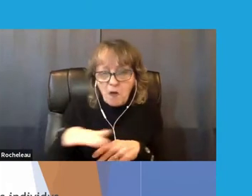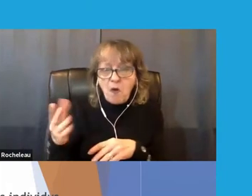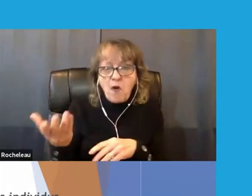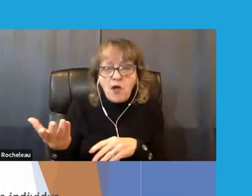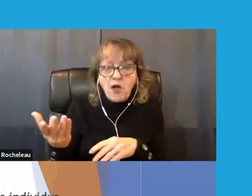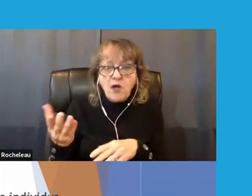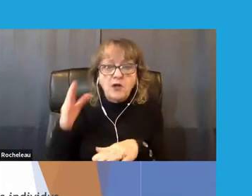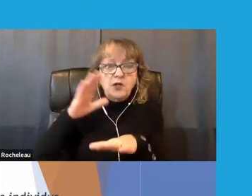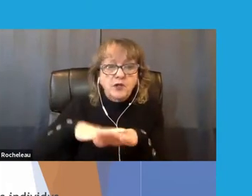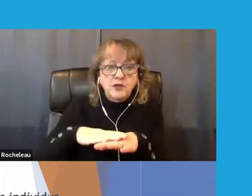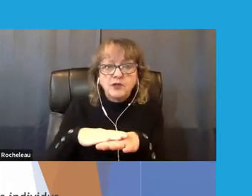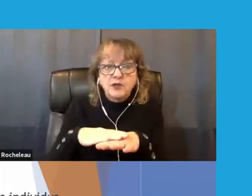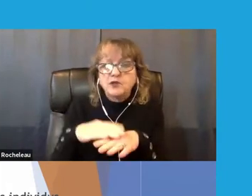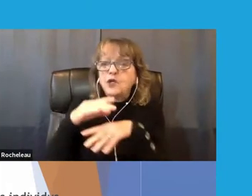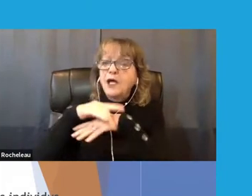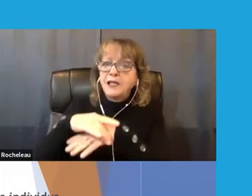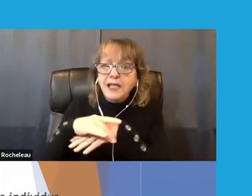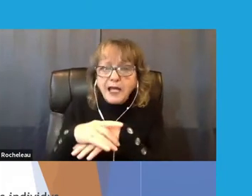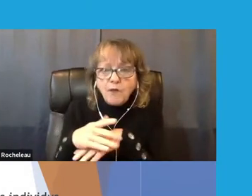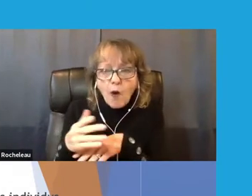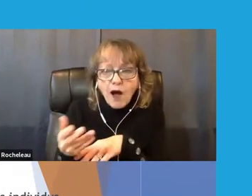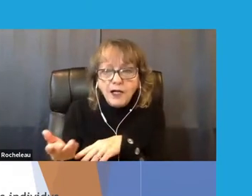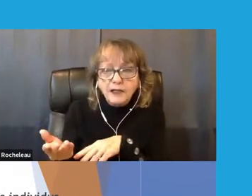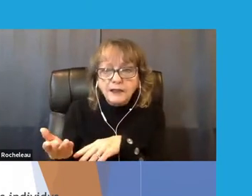portant sur les trajectoires de violence